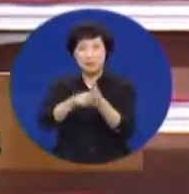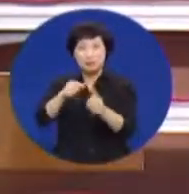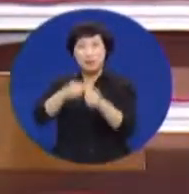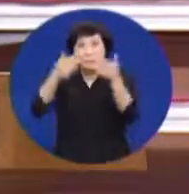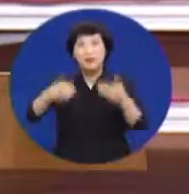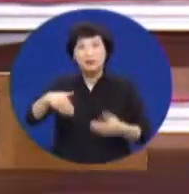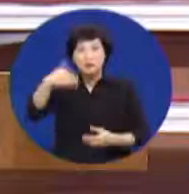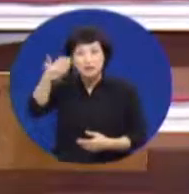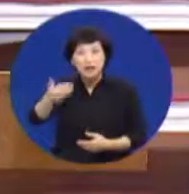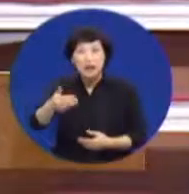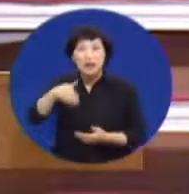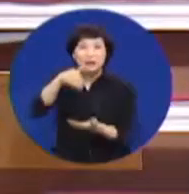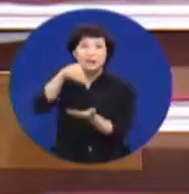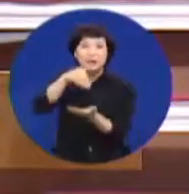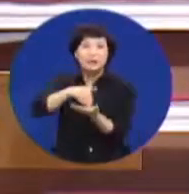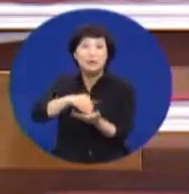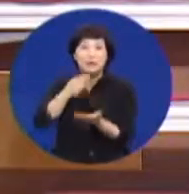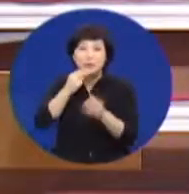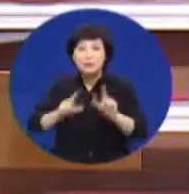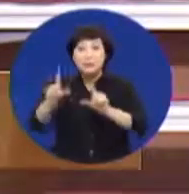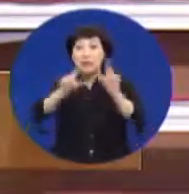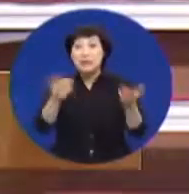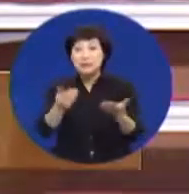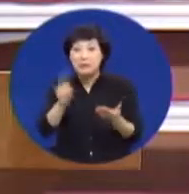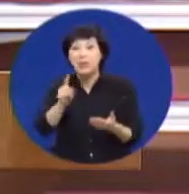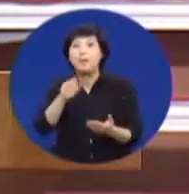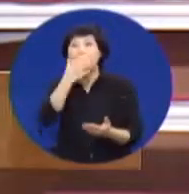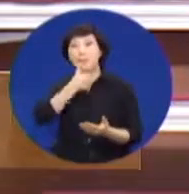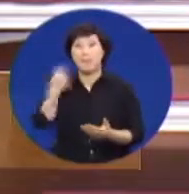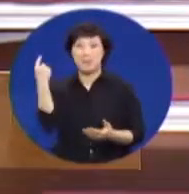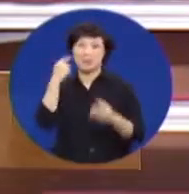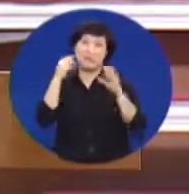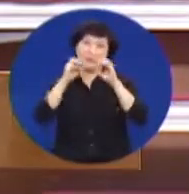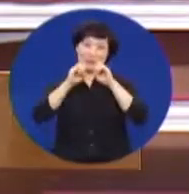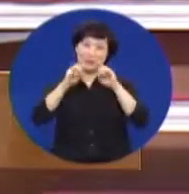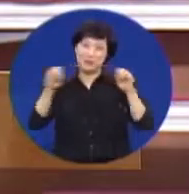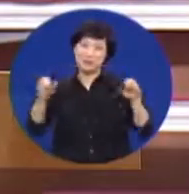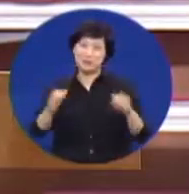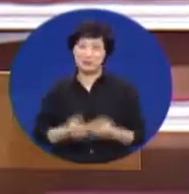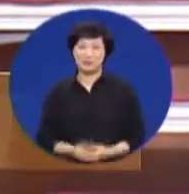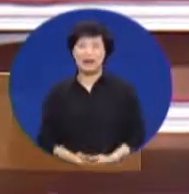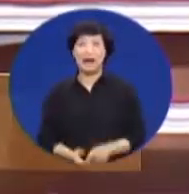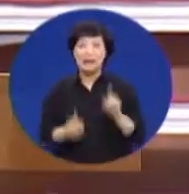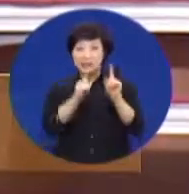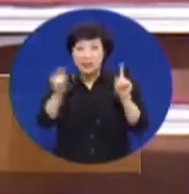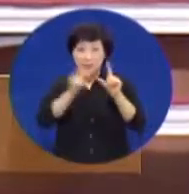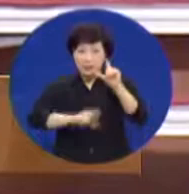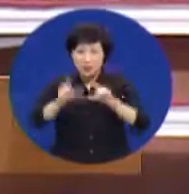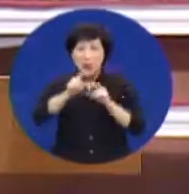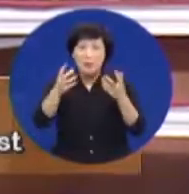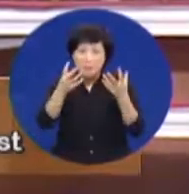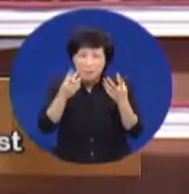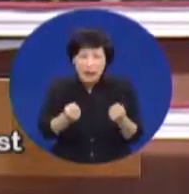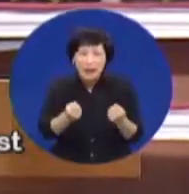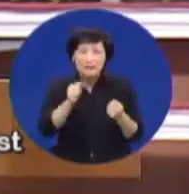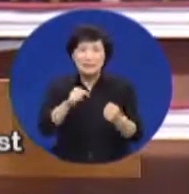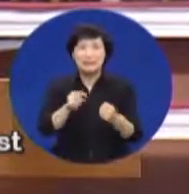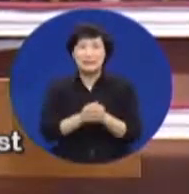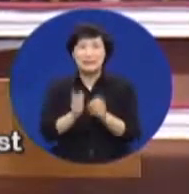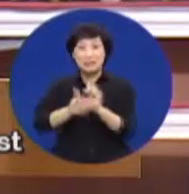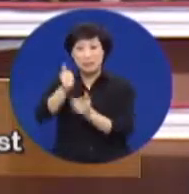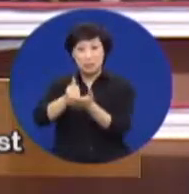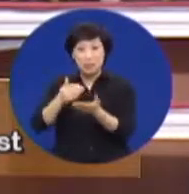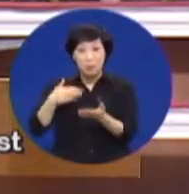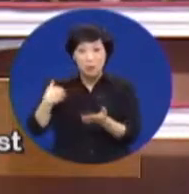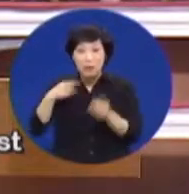받은 다음에 후회 없이 사는 것이 복음 전도. 한 사람이라도 더 예수